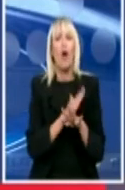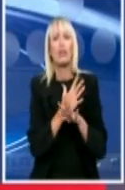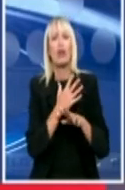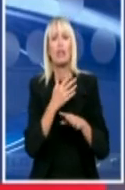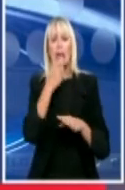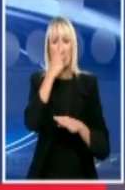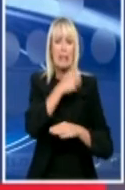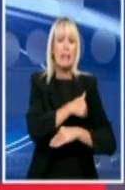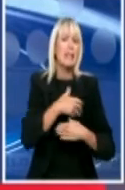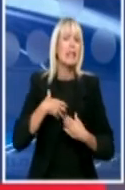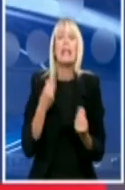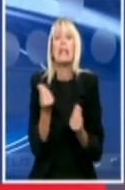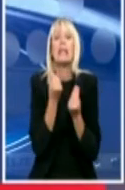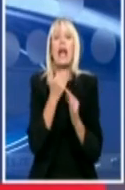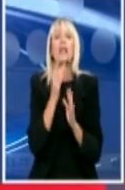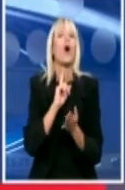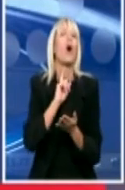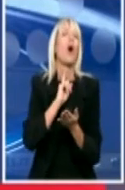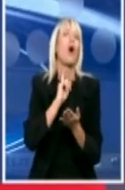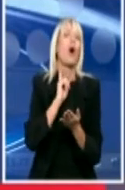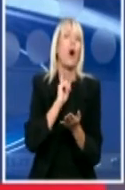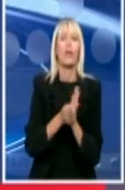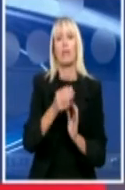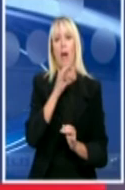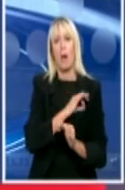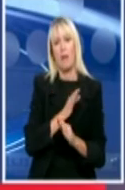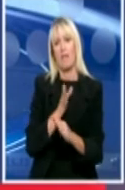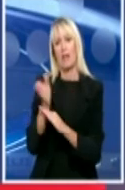ambulantama, što važi normalno i za ove koji su u zemlji, da na